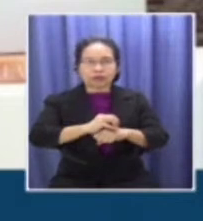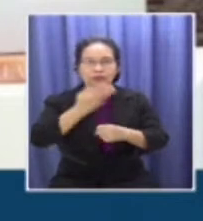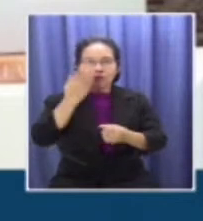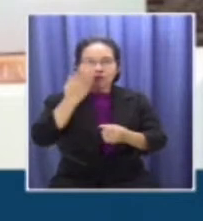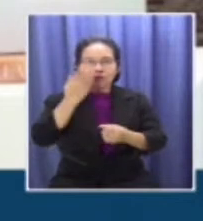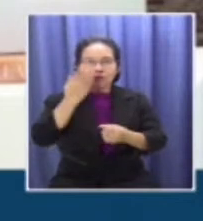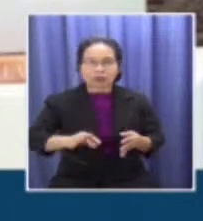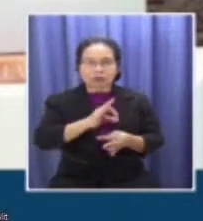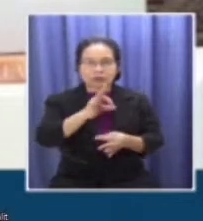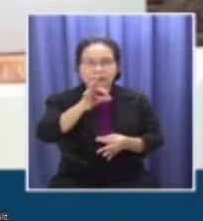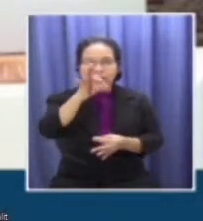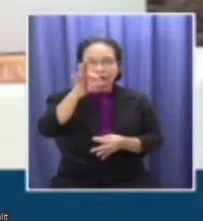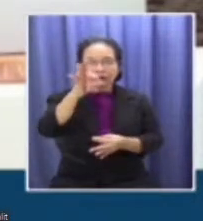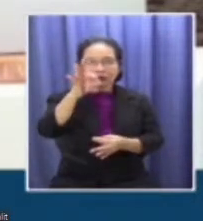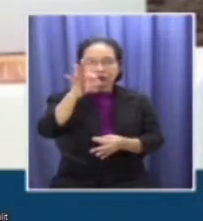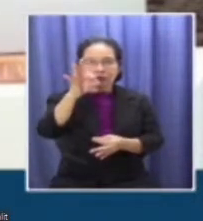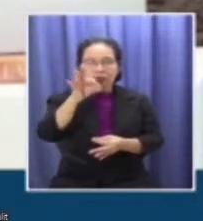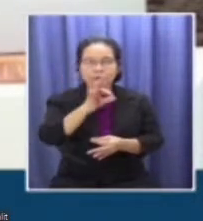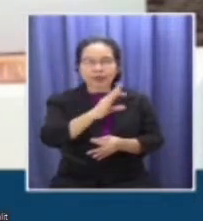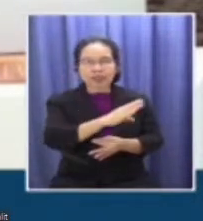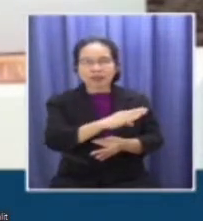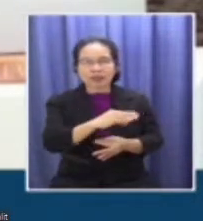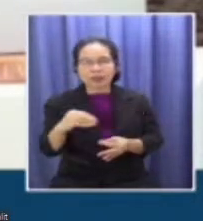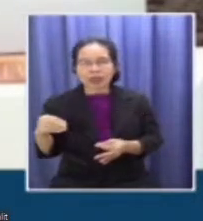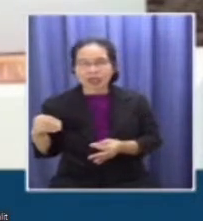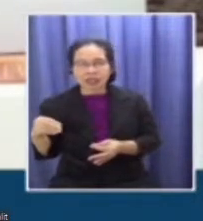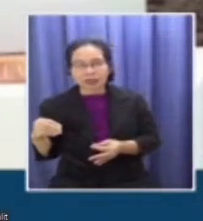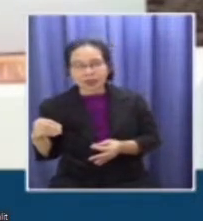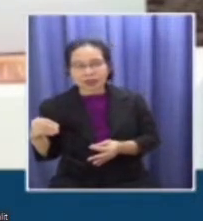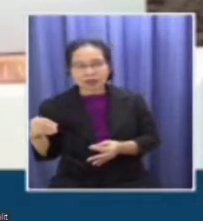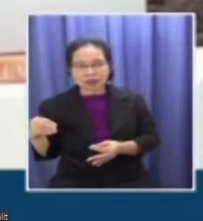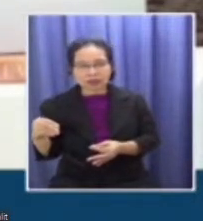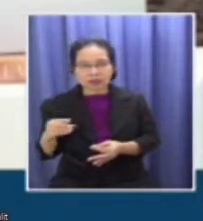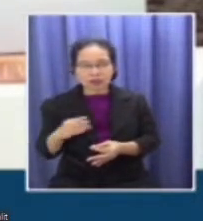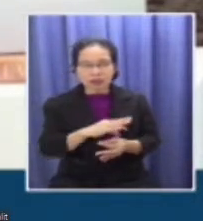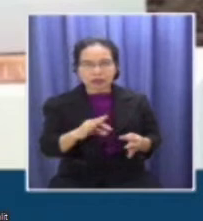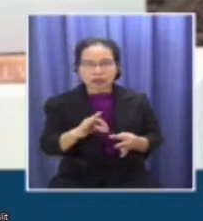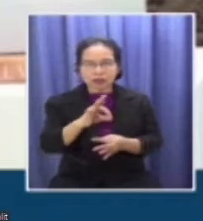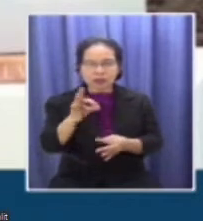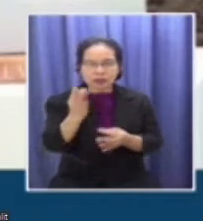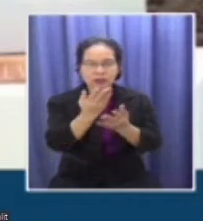hɔnom. Ɛno na